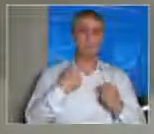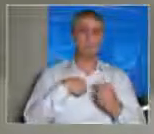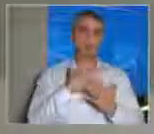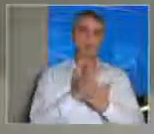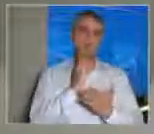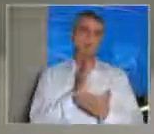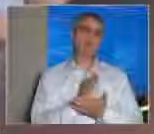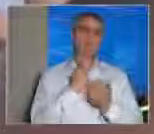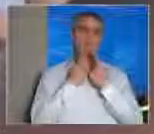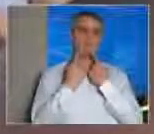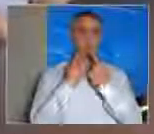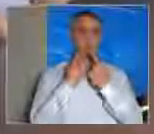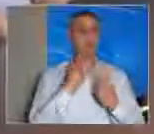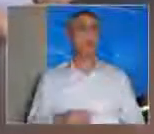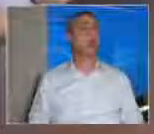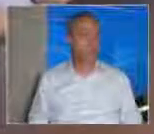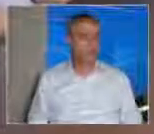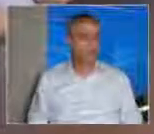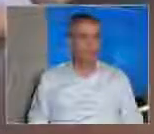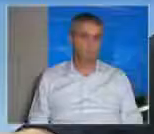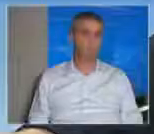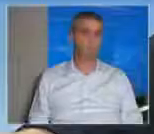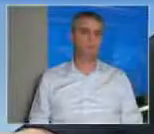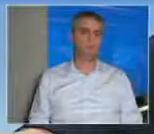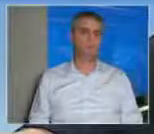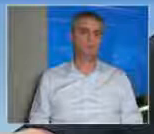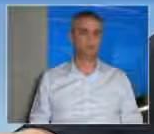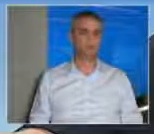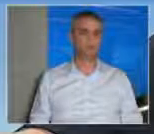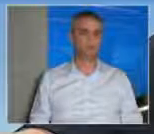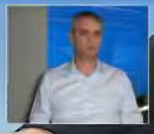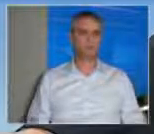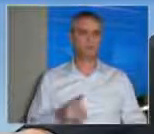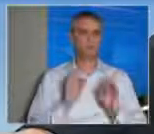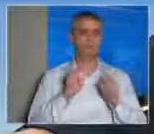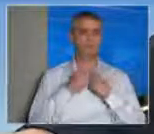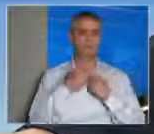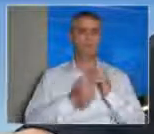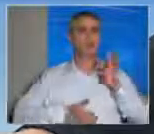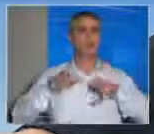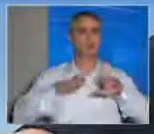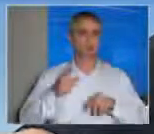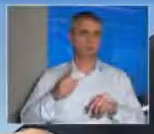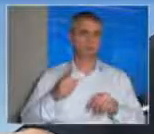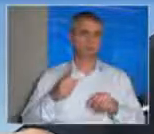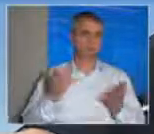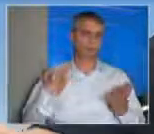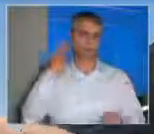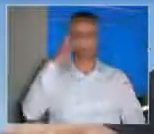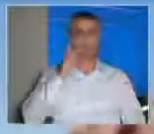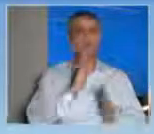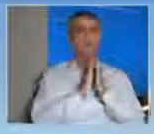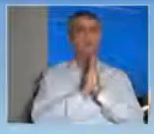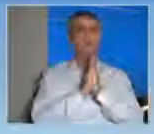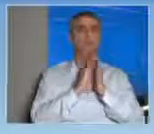כבר בעיצומו של מסע ומתן. או, אז... כן, אז באמת בהקשר הזה ראש הממשלה, כך אני מבין, קרא